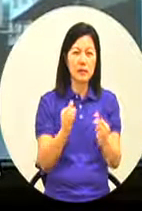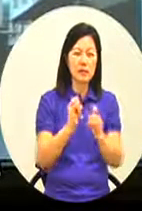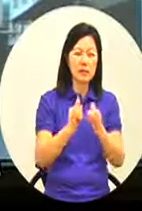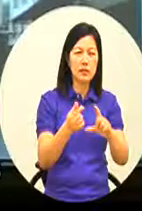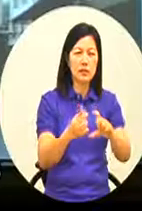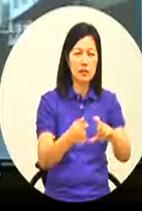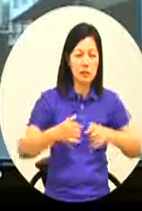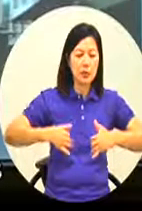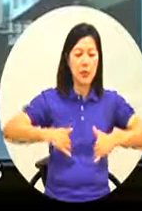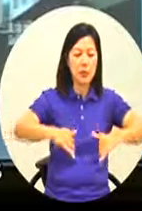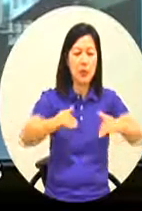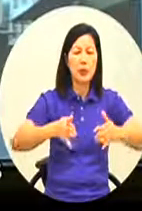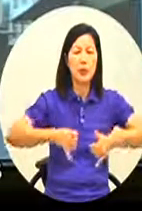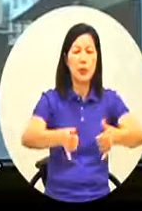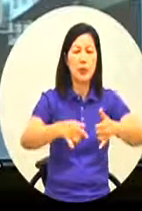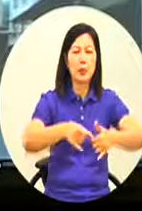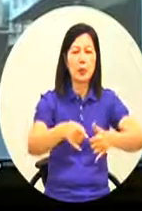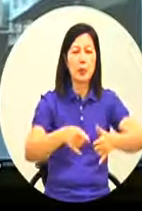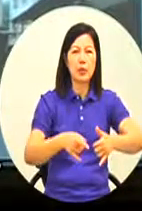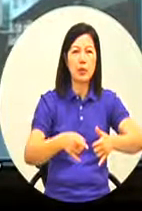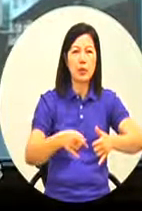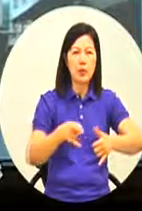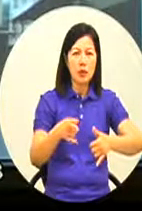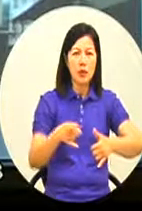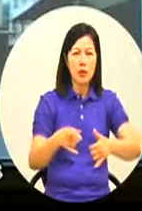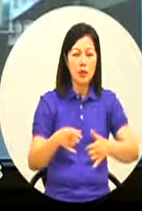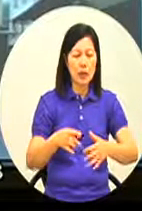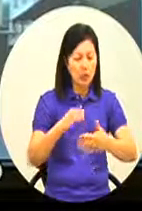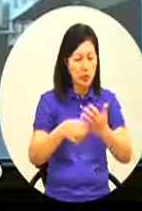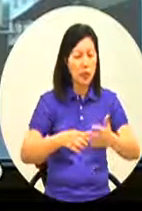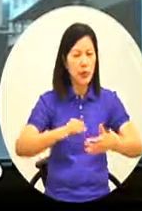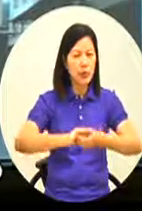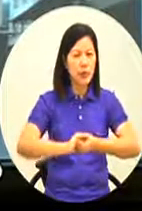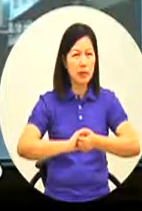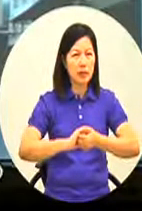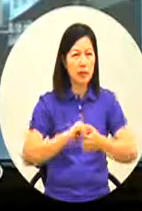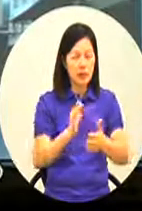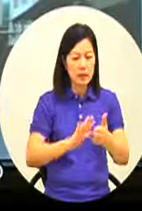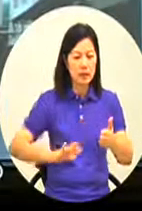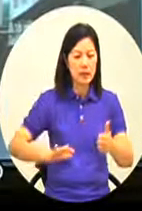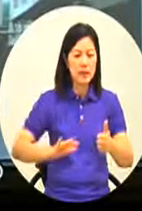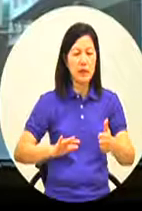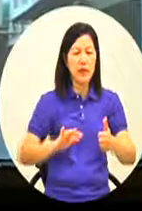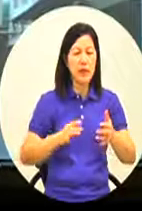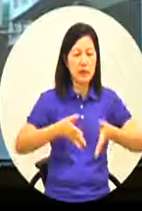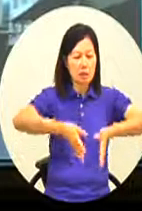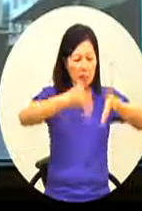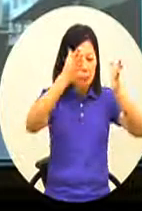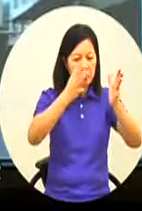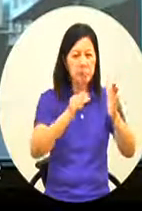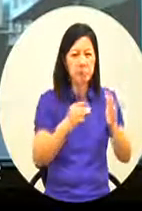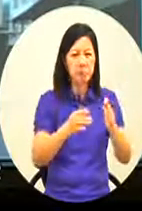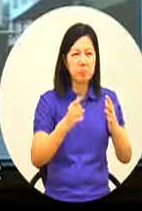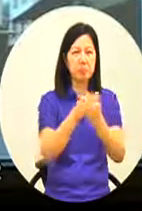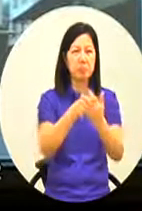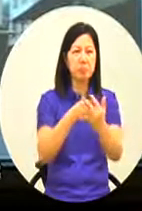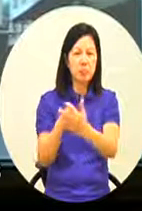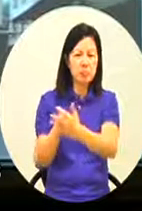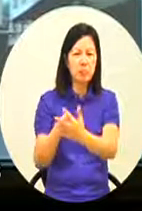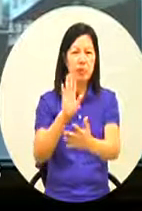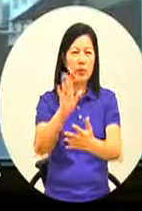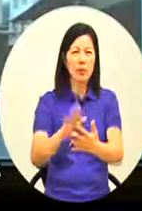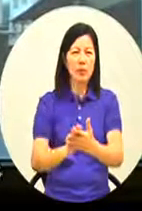通道，因为当时的都市计划又会一些相关的规定，造成房子这样的一个突出，然后变成说包括救护车或